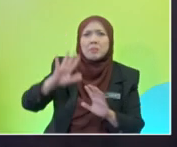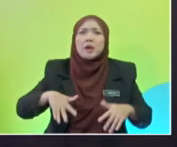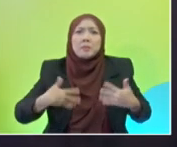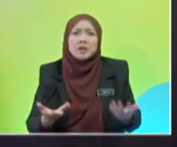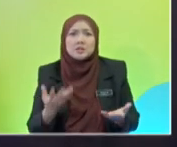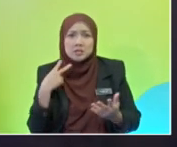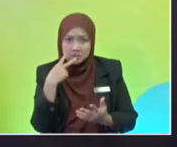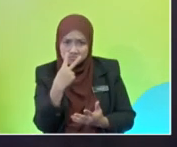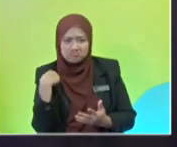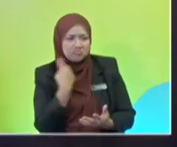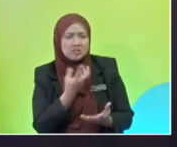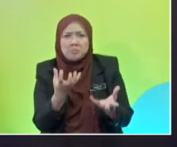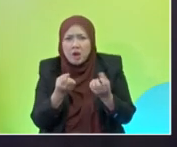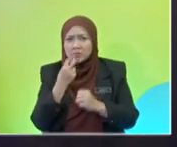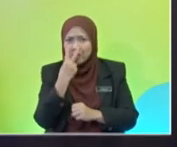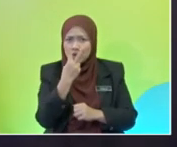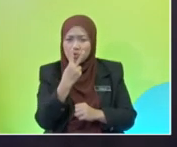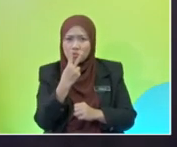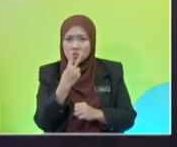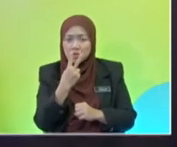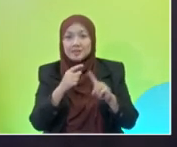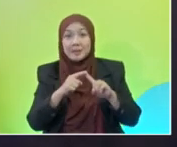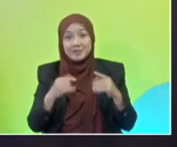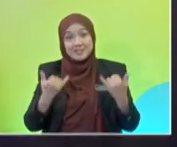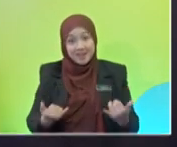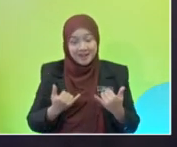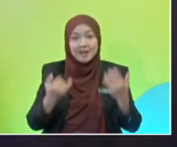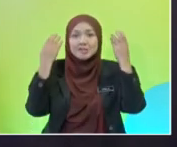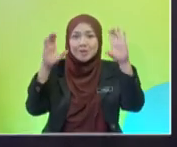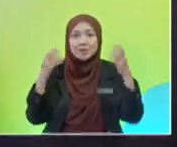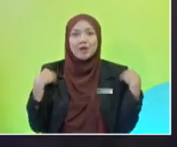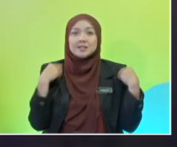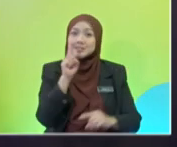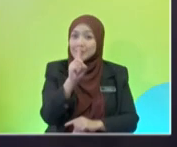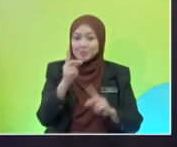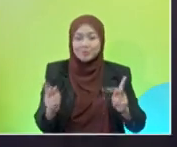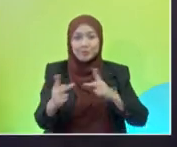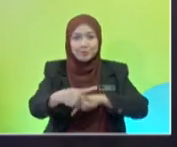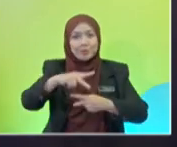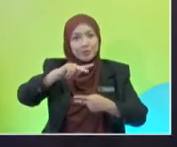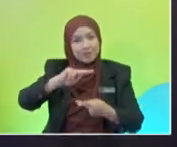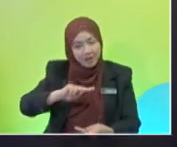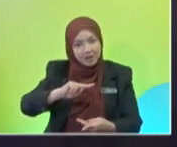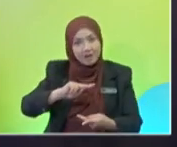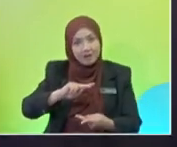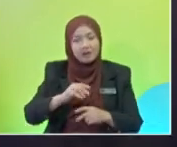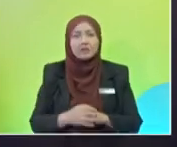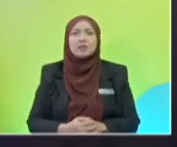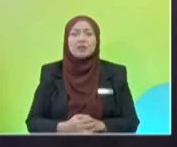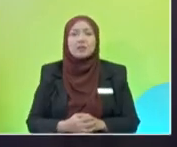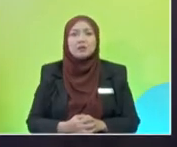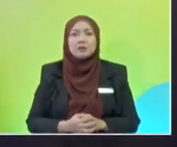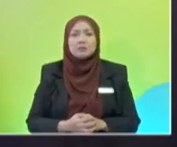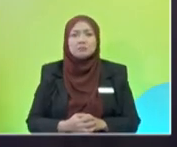tuh ada satu kota oke oke image yang kita narasikan adalah manusia halangan lampu lampu